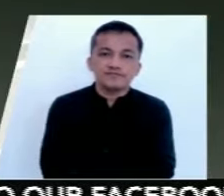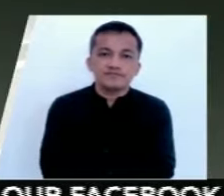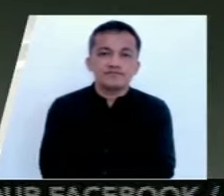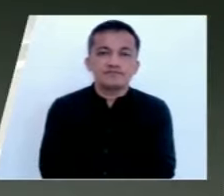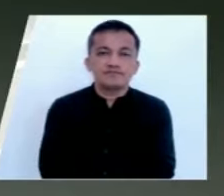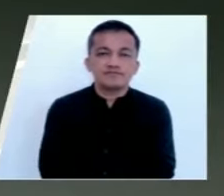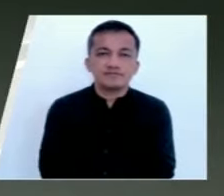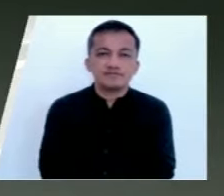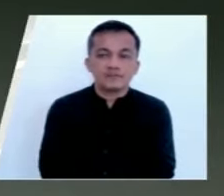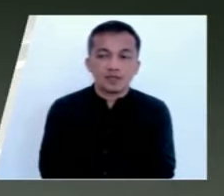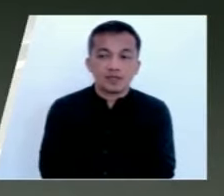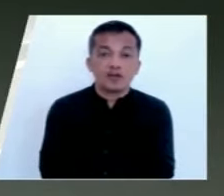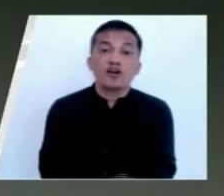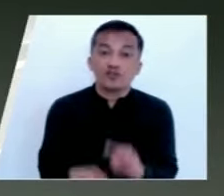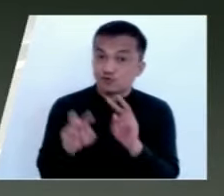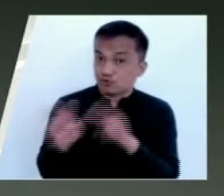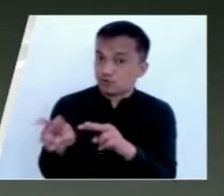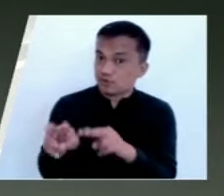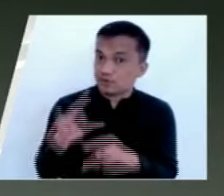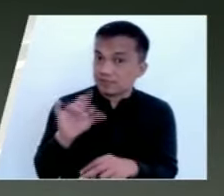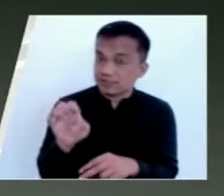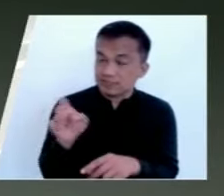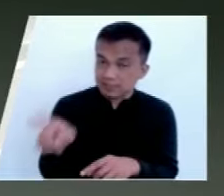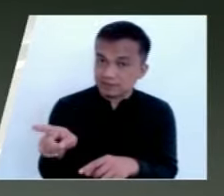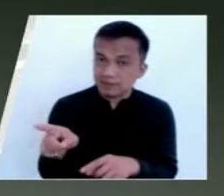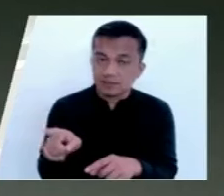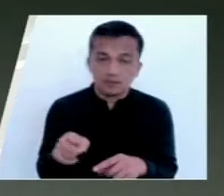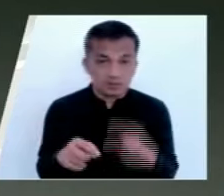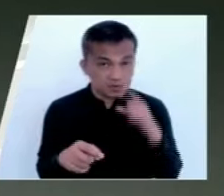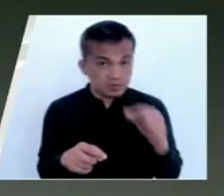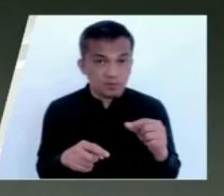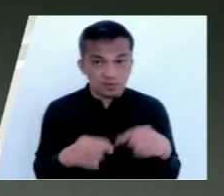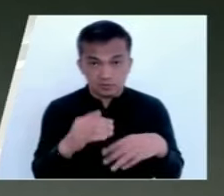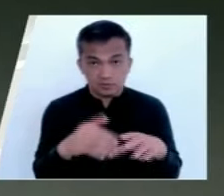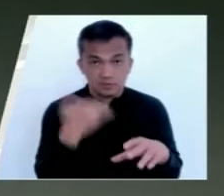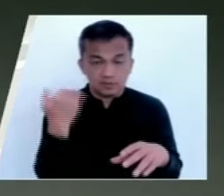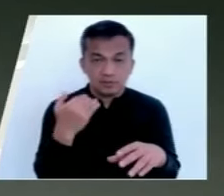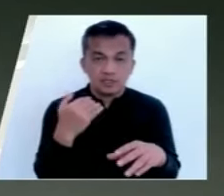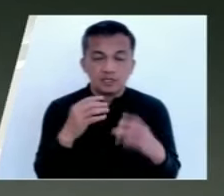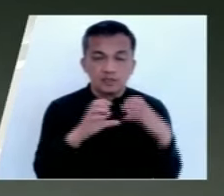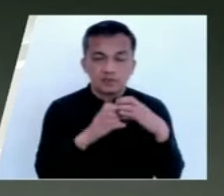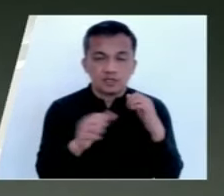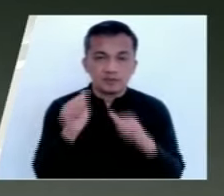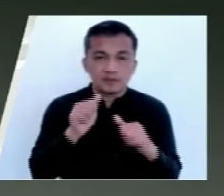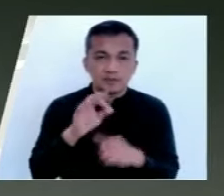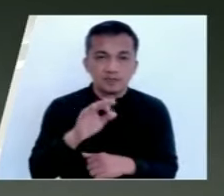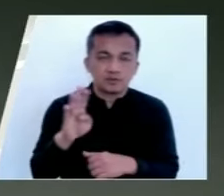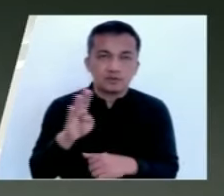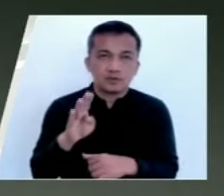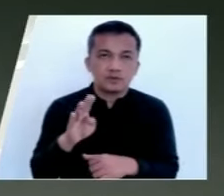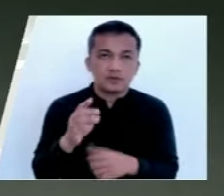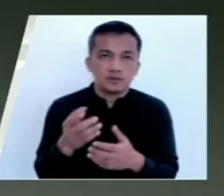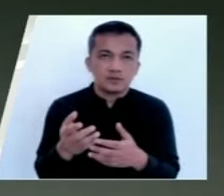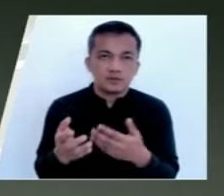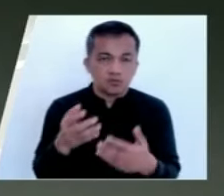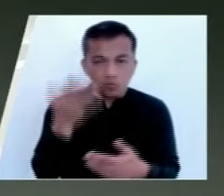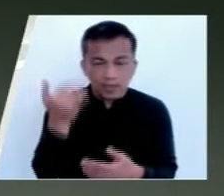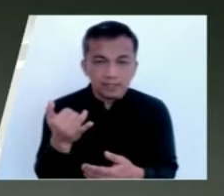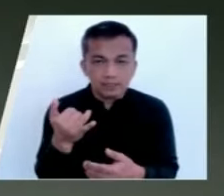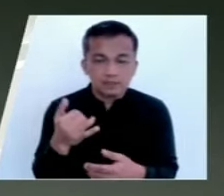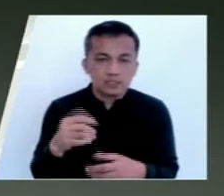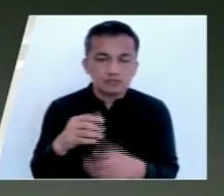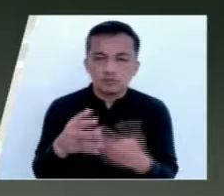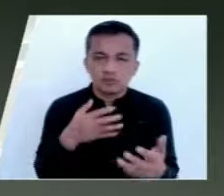Tututukan namin ang kasong ito. Para sa inyong mga sumbong, ipadala nyo lamang sa Kapuso Action Man Facebook page dahil sa anumang reklamo, pang-abuso o